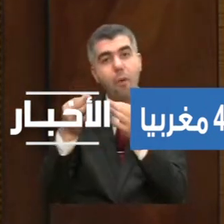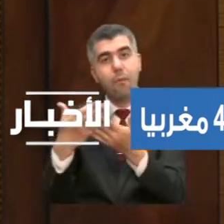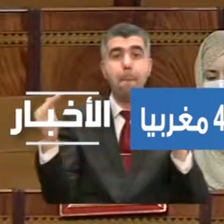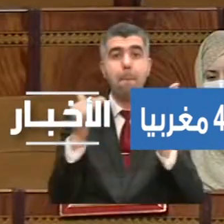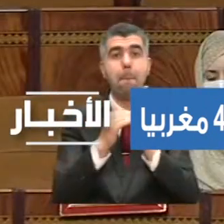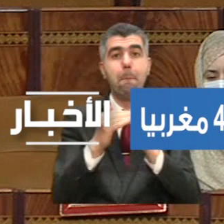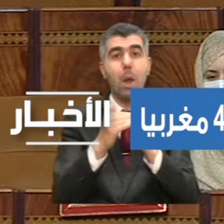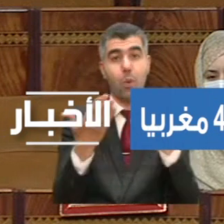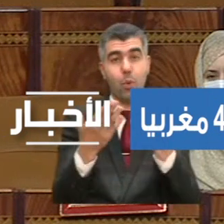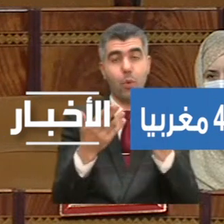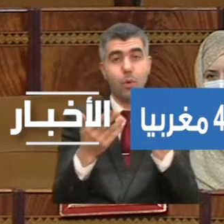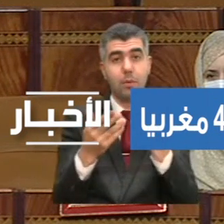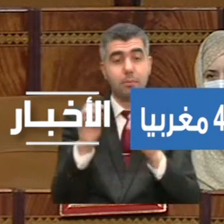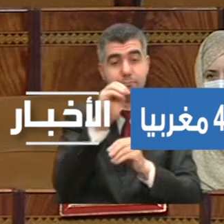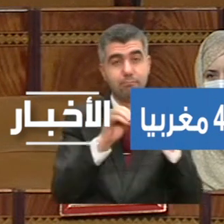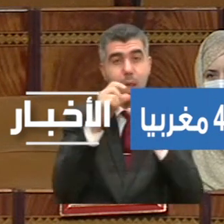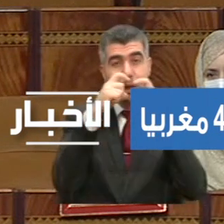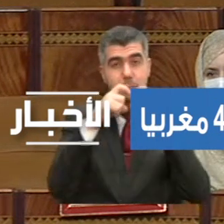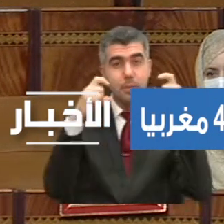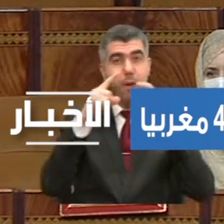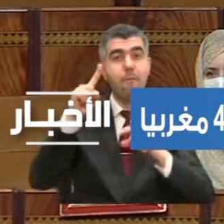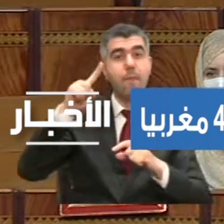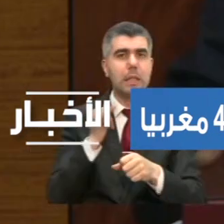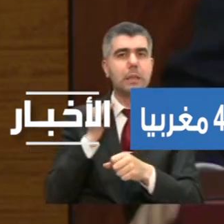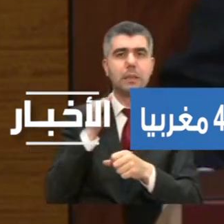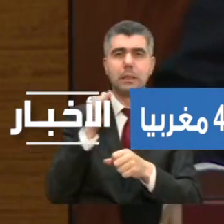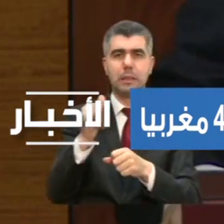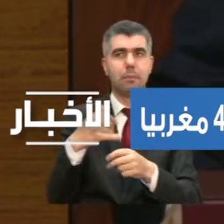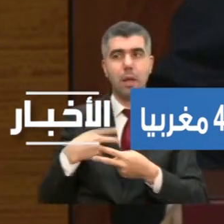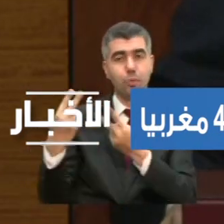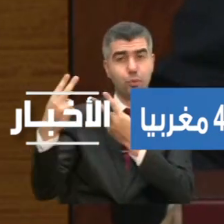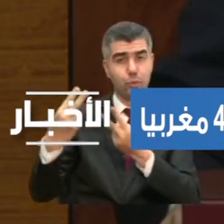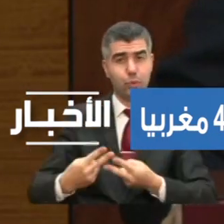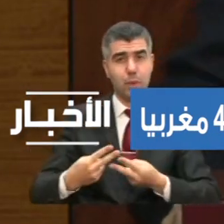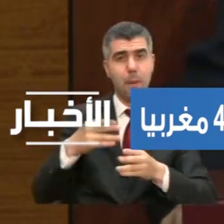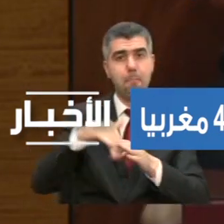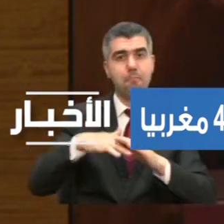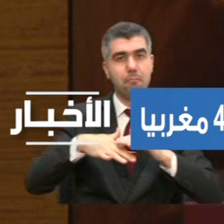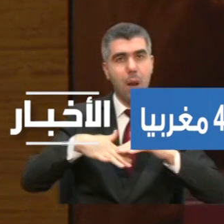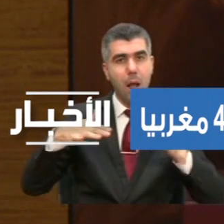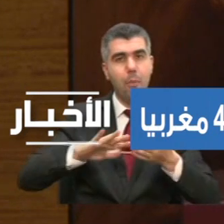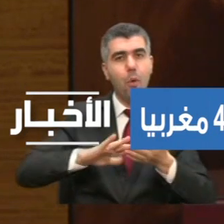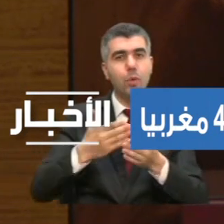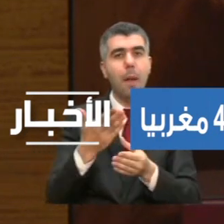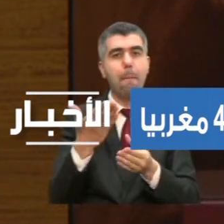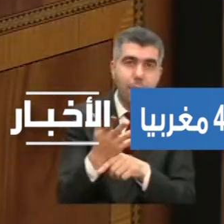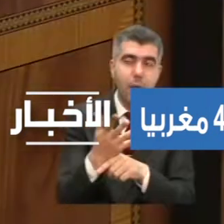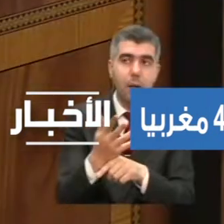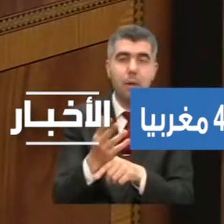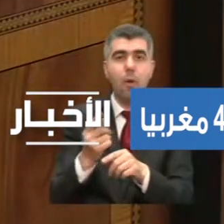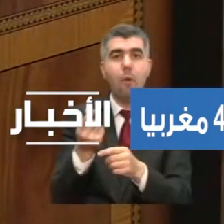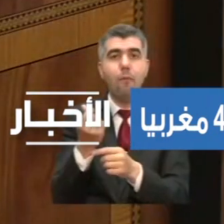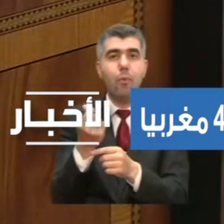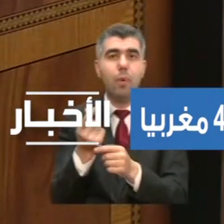وموريتانيا وتونس والإمارات العربية المتحدة وفرنسا والبرتغال وسويسرا وبولونيا وهولندا